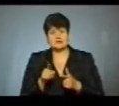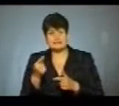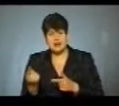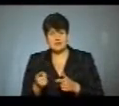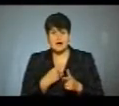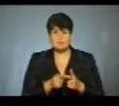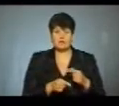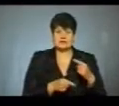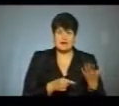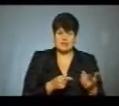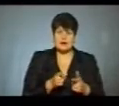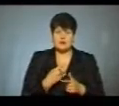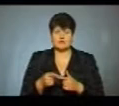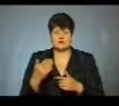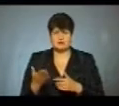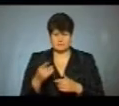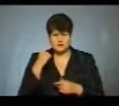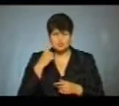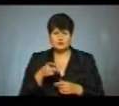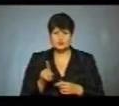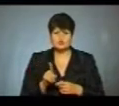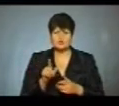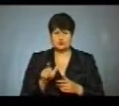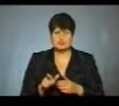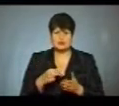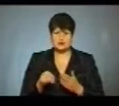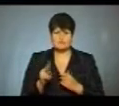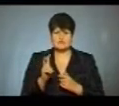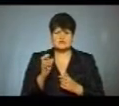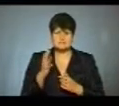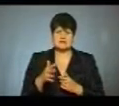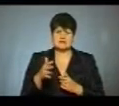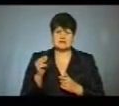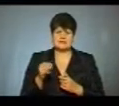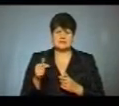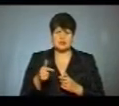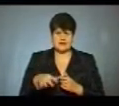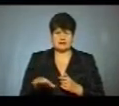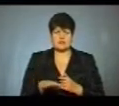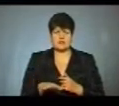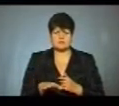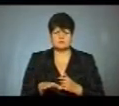Ви що думаєте, що людина, яка купить 250 тисяч гектарів в